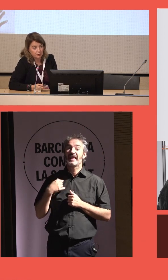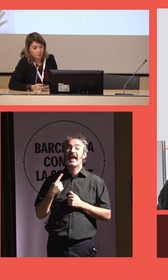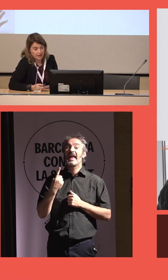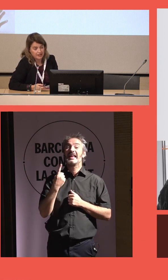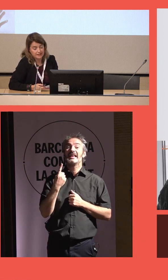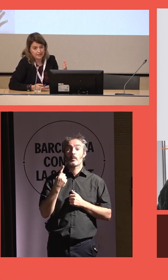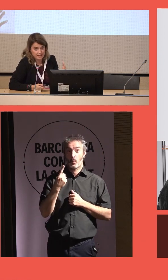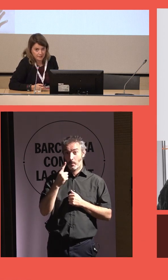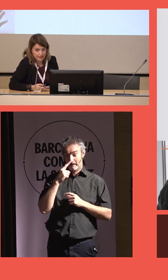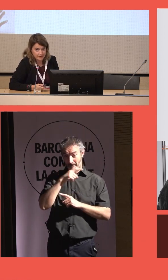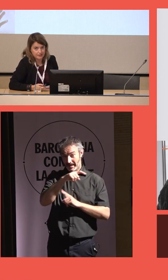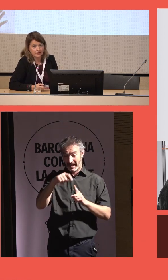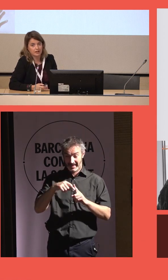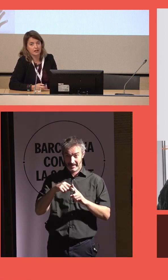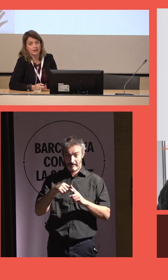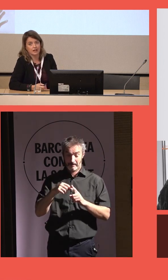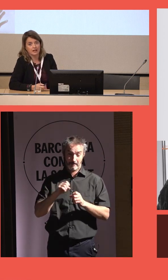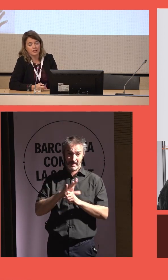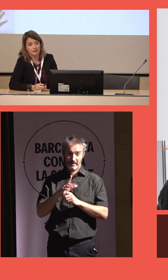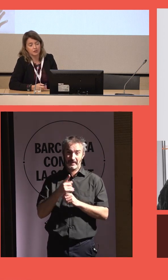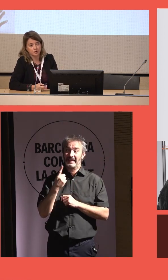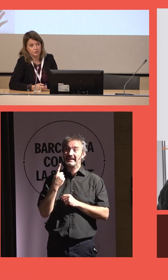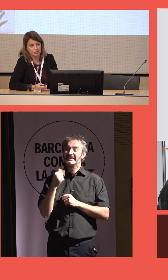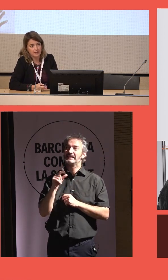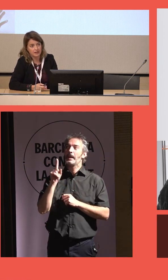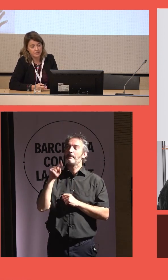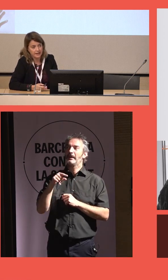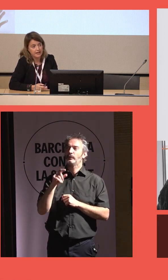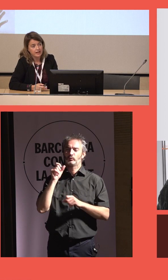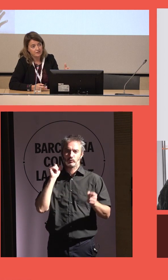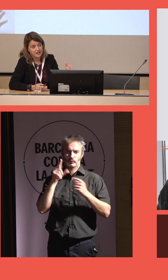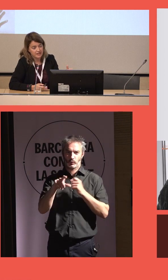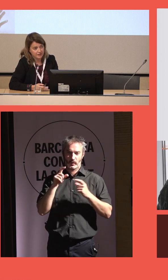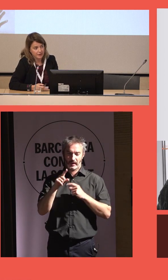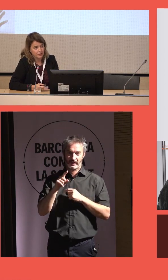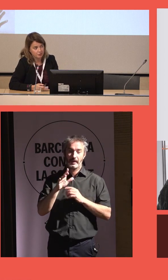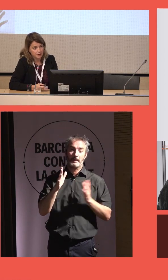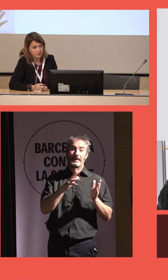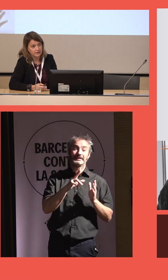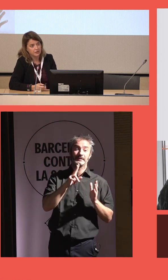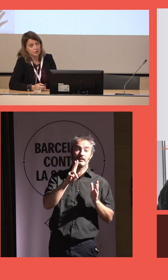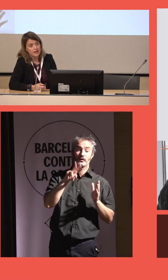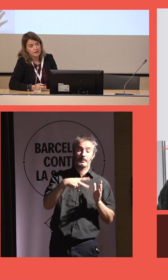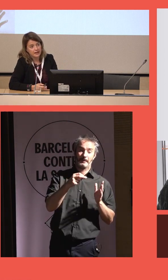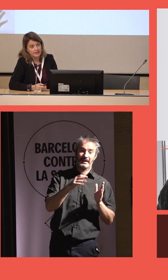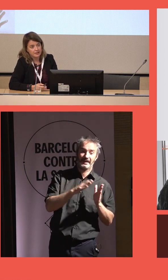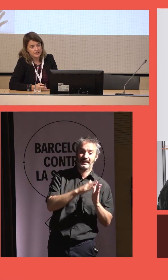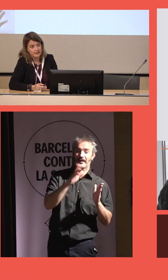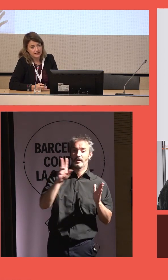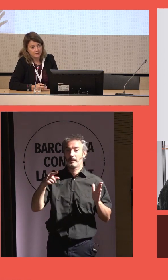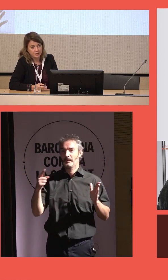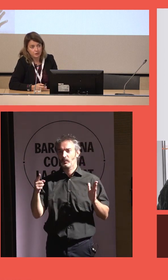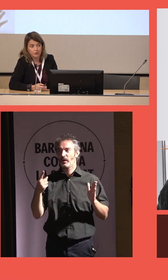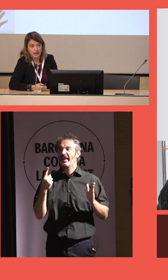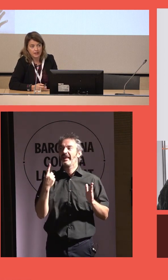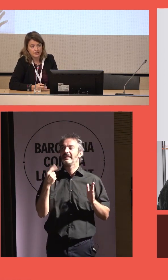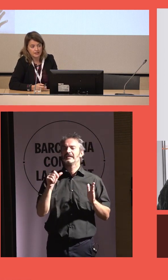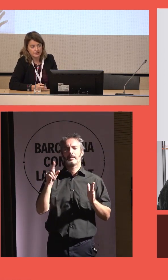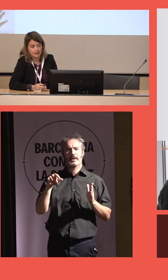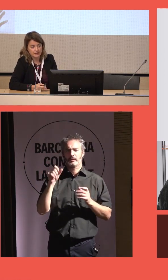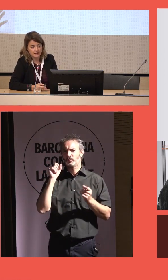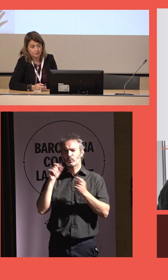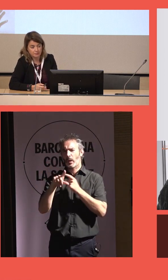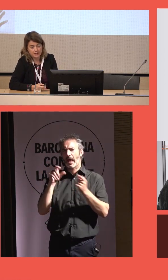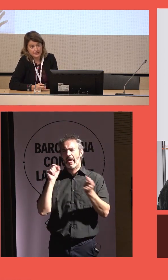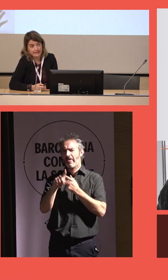16.000 trucades des de març 2020 fins a febrer 2021 van ser més de 16.000 trucades